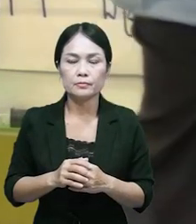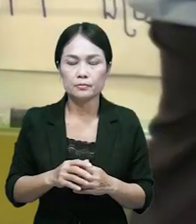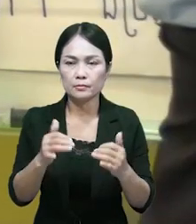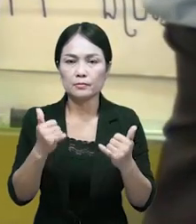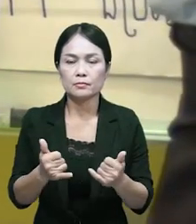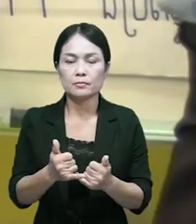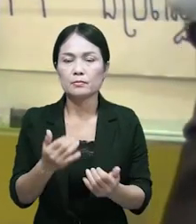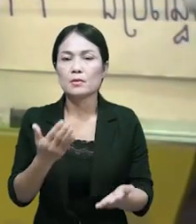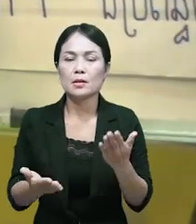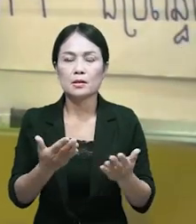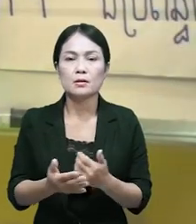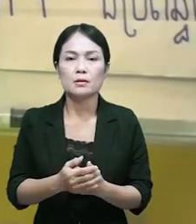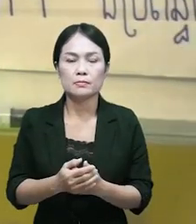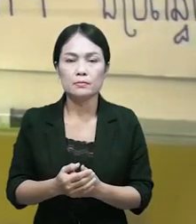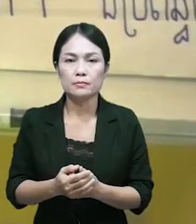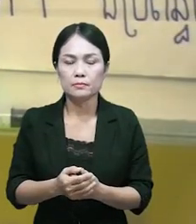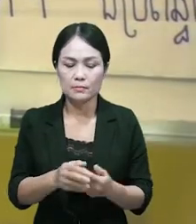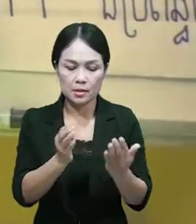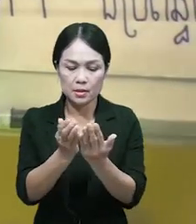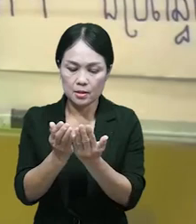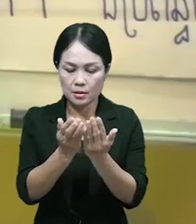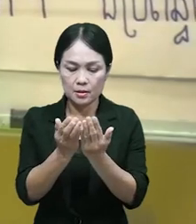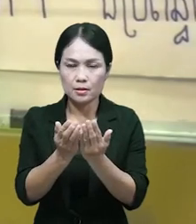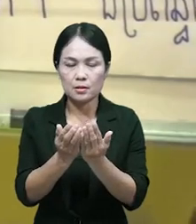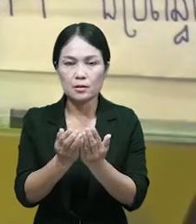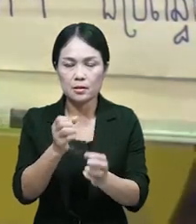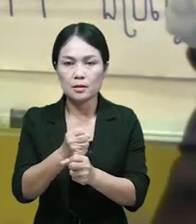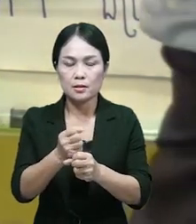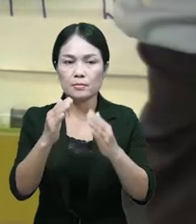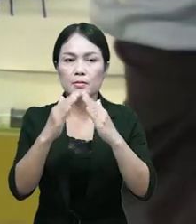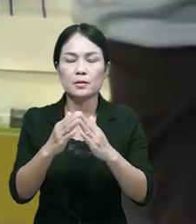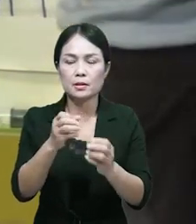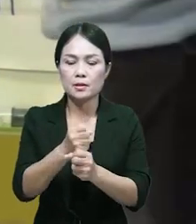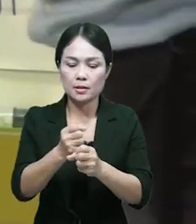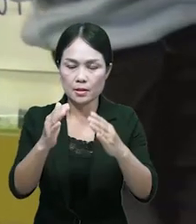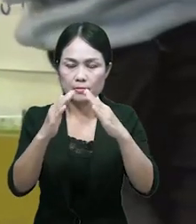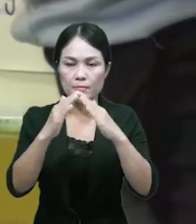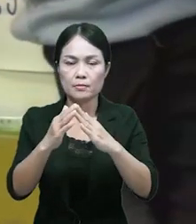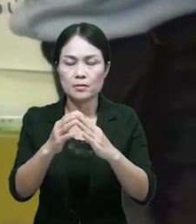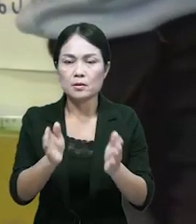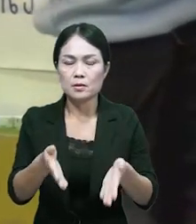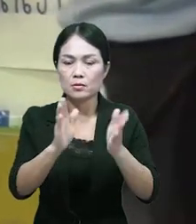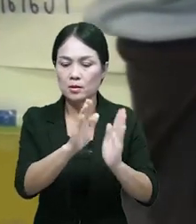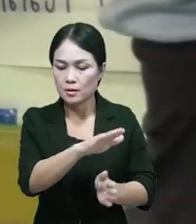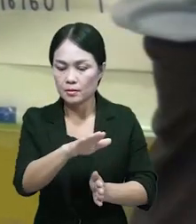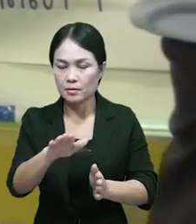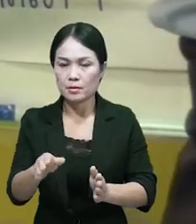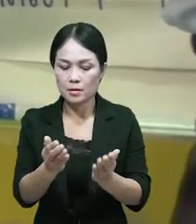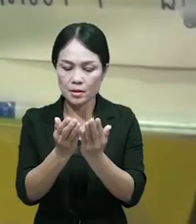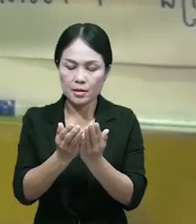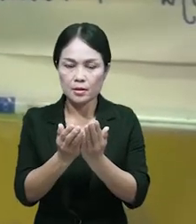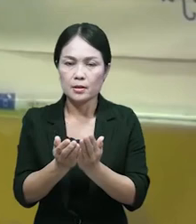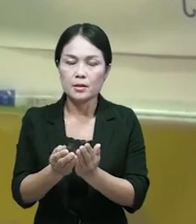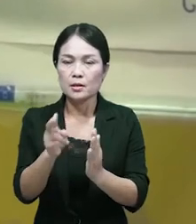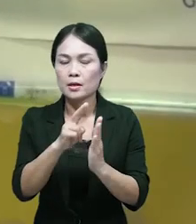នេះគឺប៉ះសិនបើកូនអានឥឡូវអានកិច្ចការផ្ទះមើលគ្រូសិនកូនកិច្ចការផ្ទះចូលកូនកូនអានអត្ថបទ